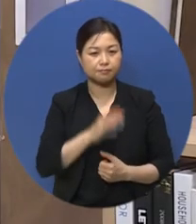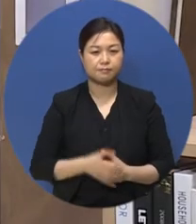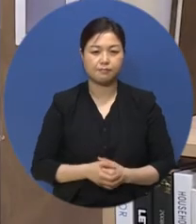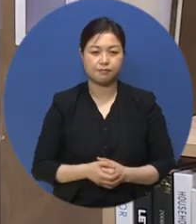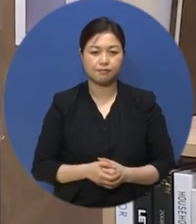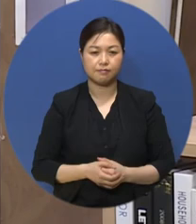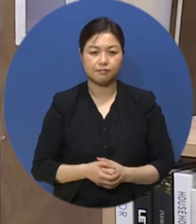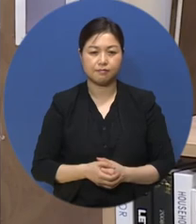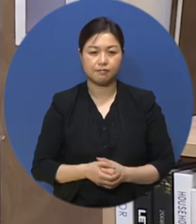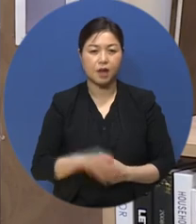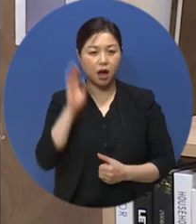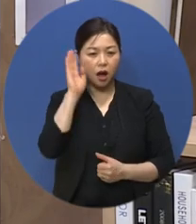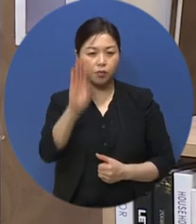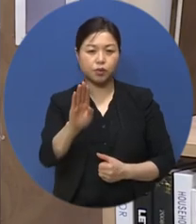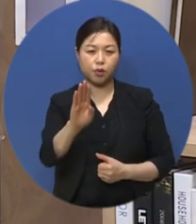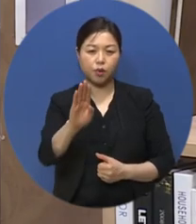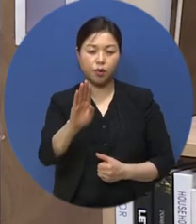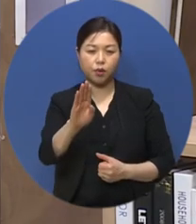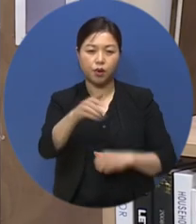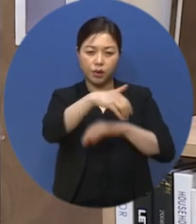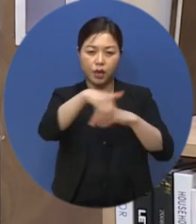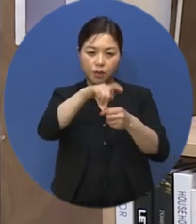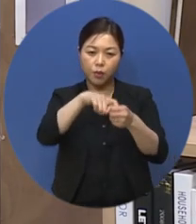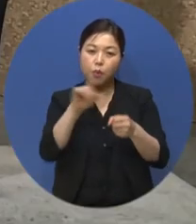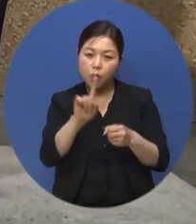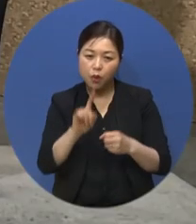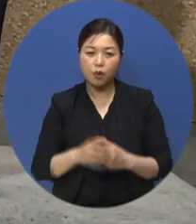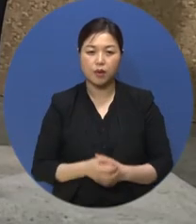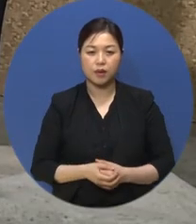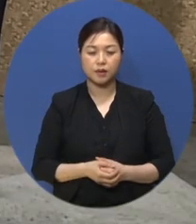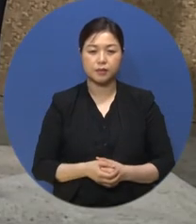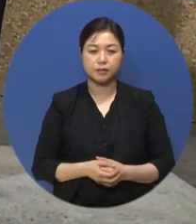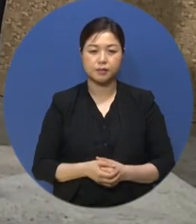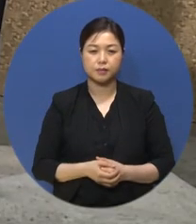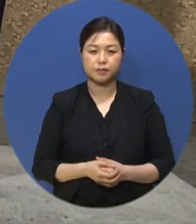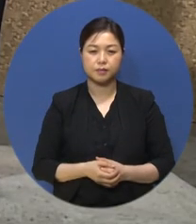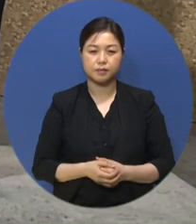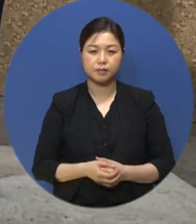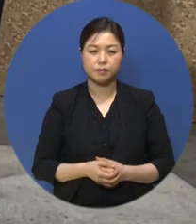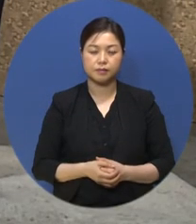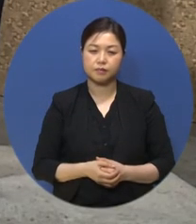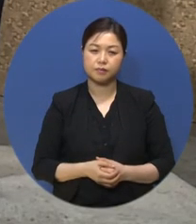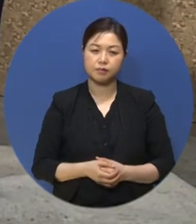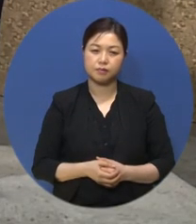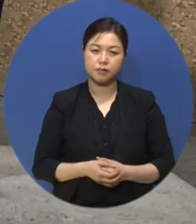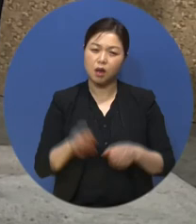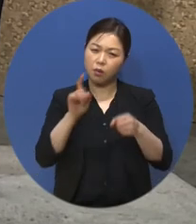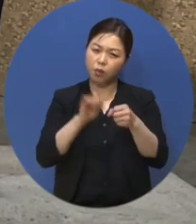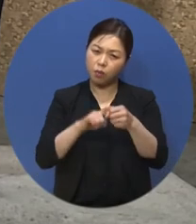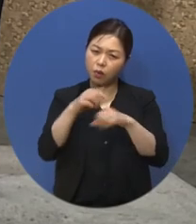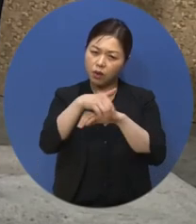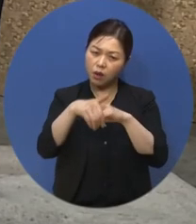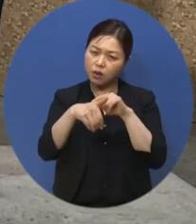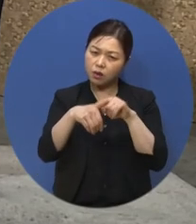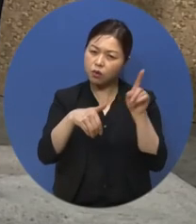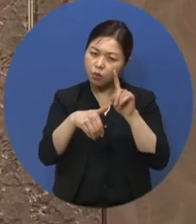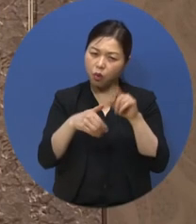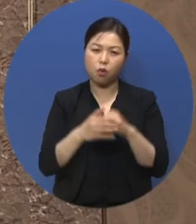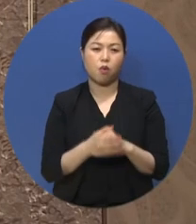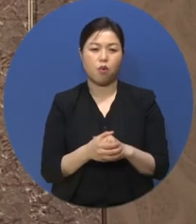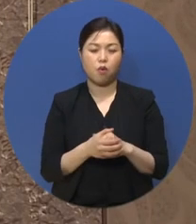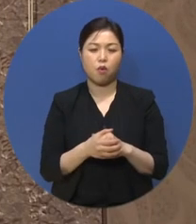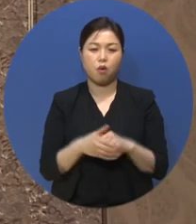그럼 앞으로는 어떤 목표와 계획이 있으신가요? 그러니까 목표하고 계획, 목표나 계획은 저는